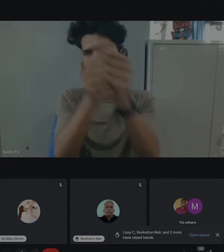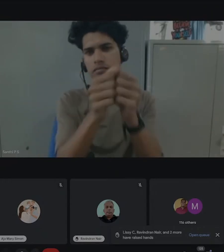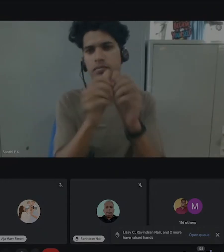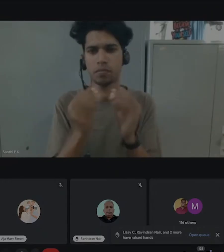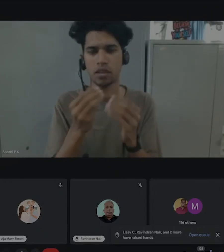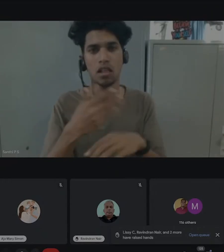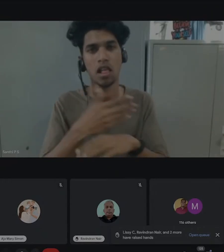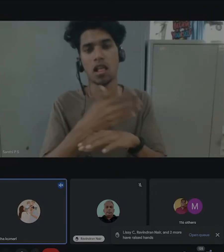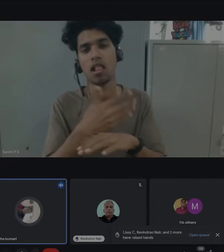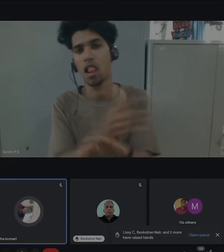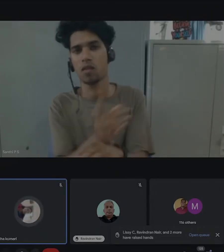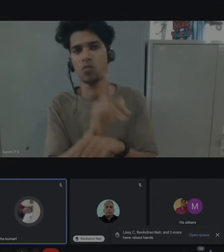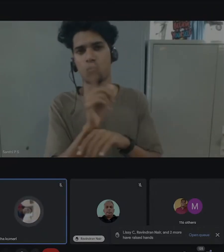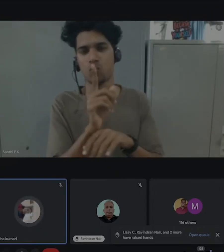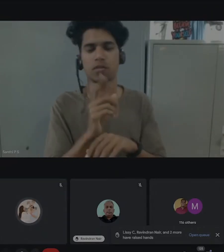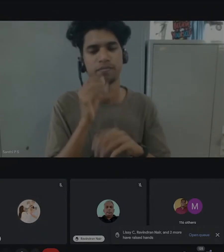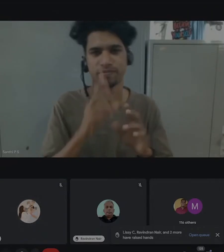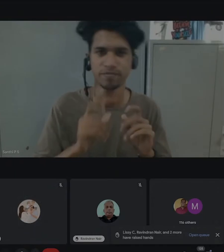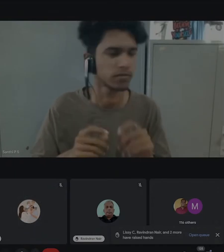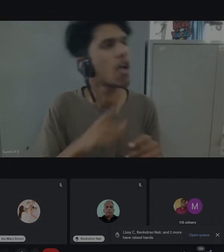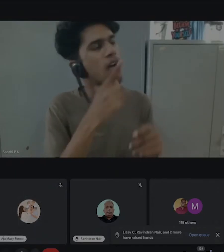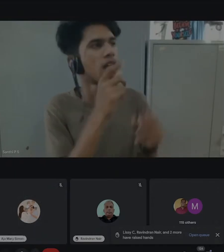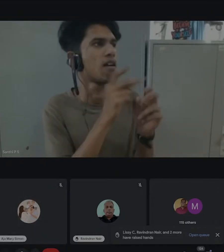പറയുക. ഓക്കേ മാഡം.